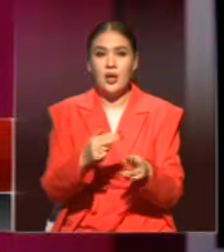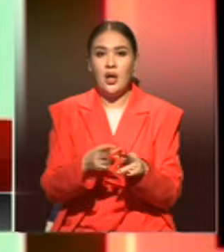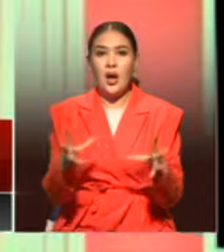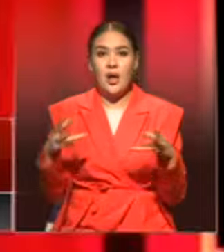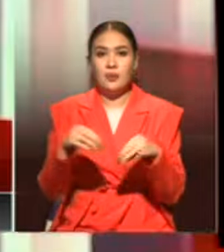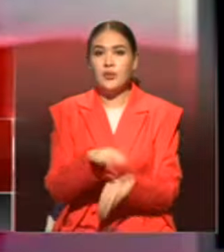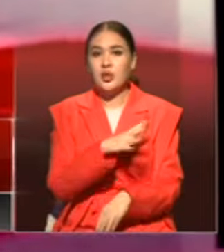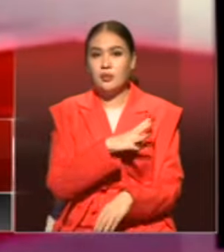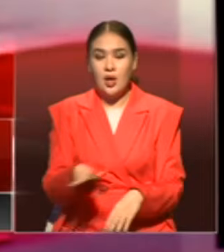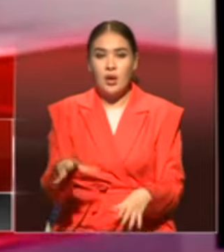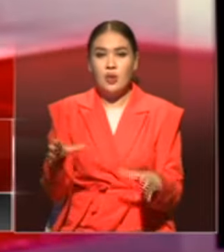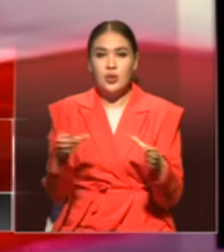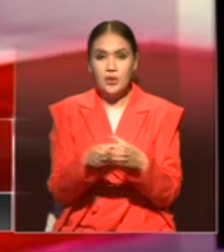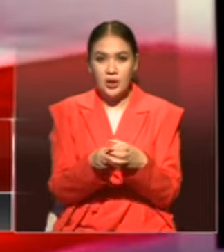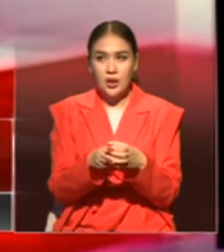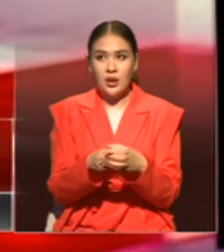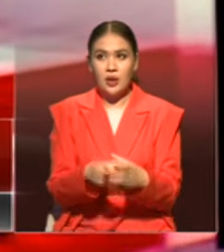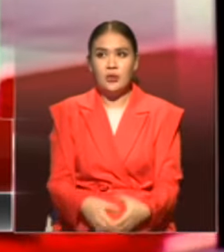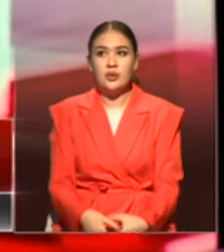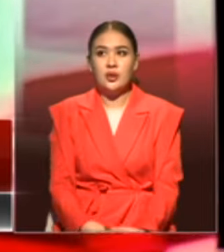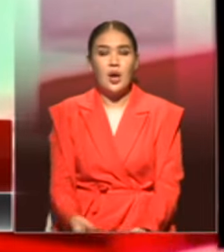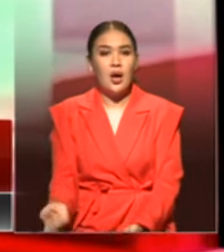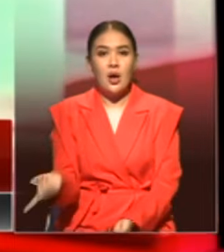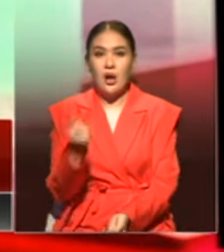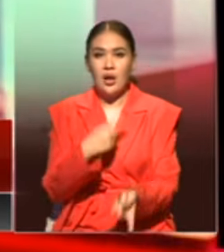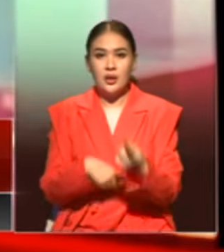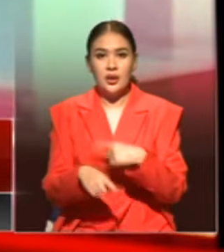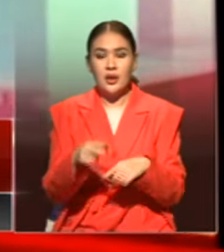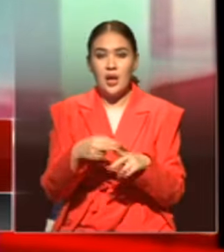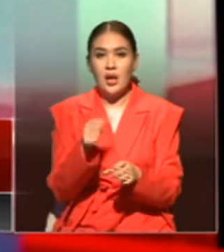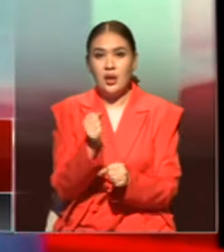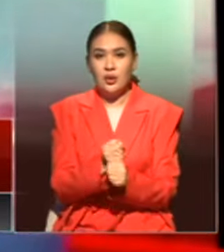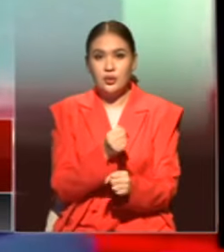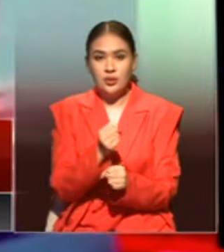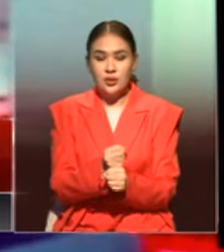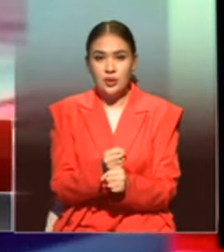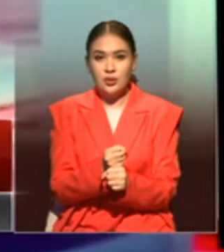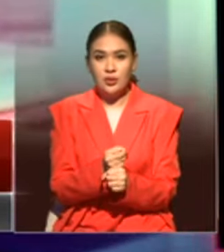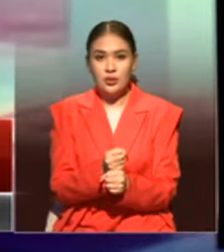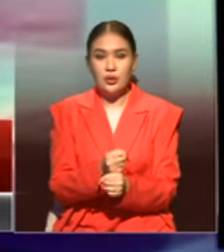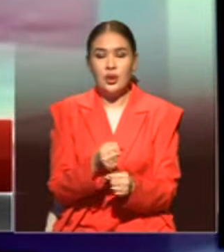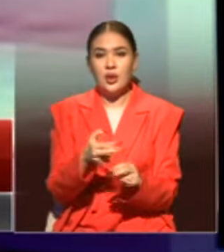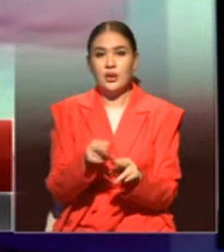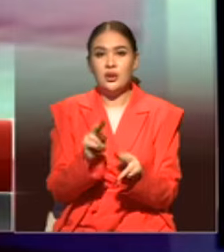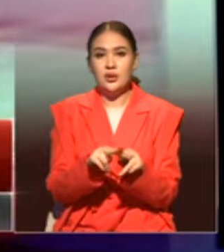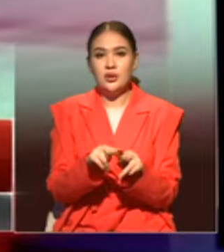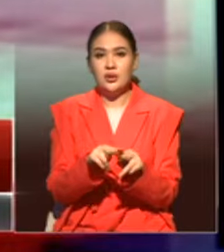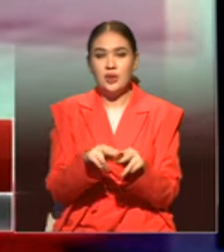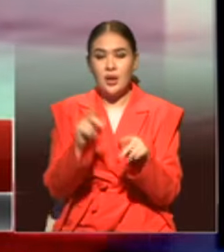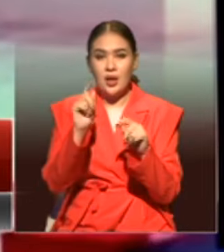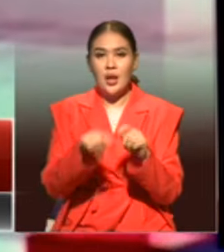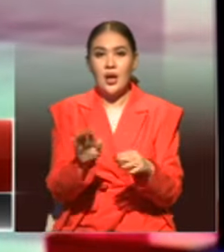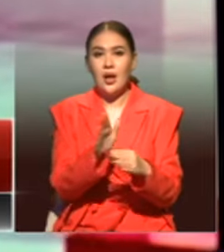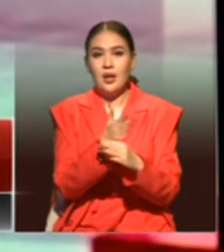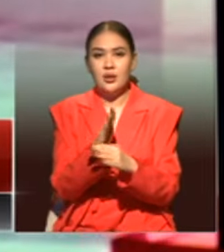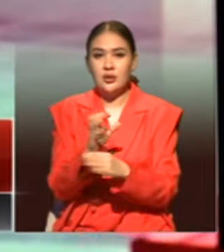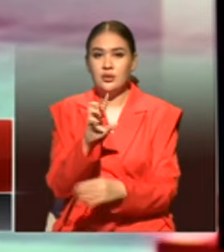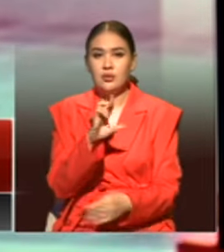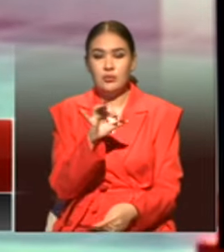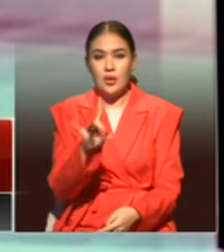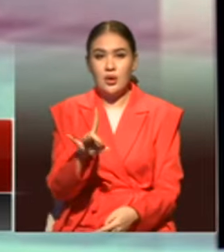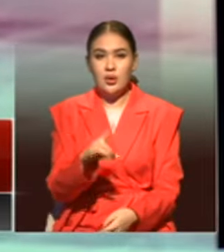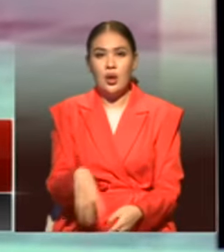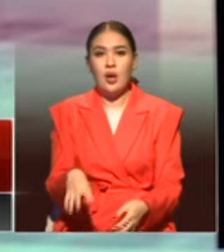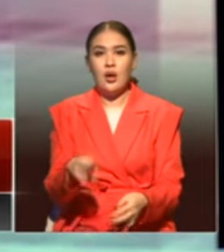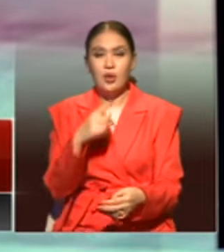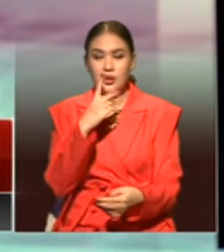қалыптаспаған ортада жаңағыдай қайта өңдеу, қайта сұрыптау, разделенный сбор деп айтады ғой жаңағы